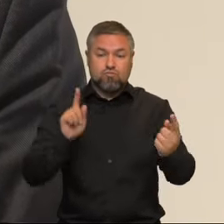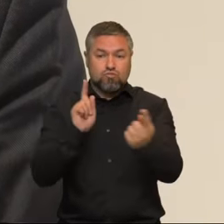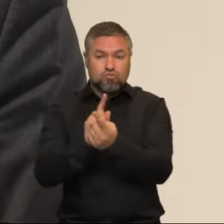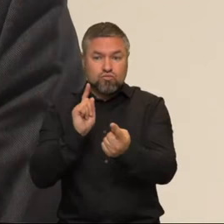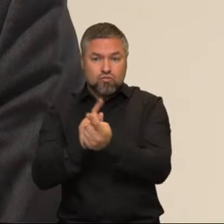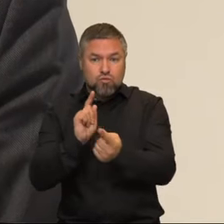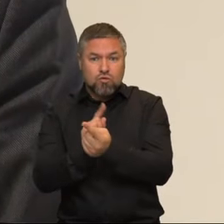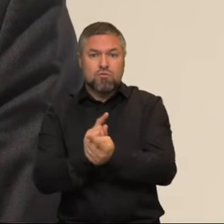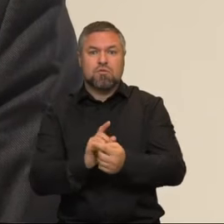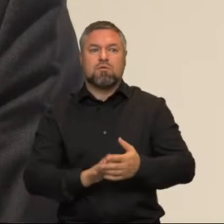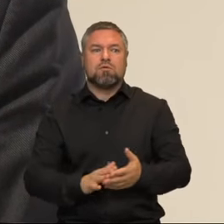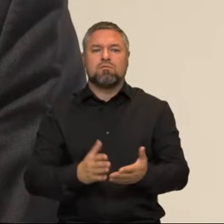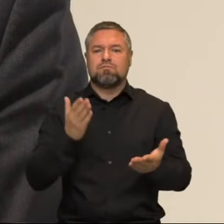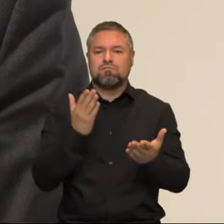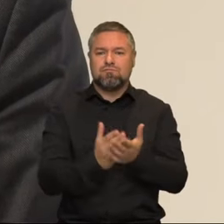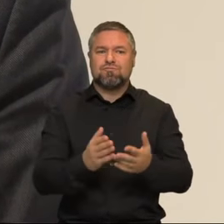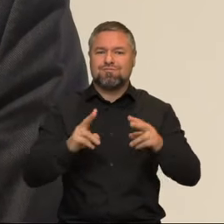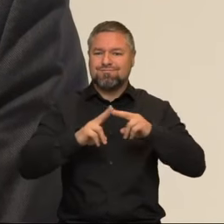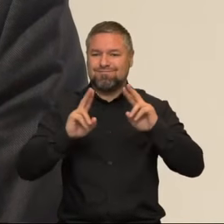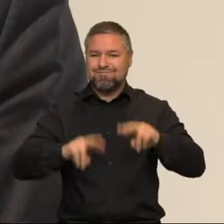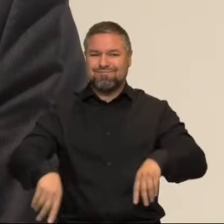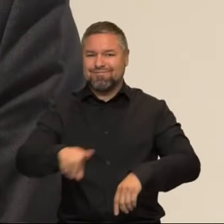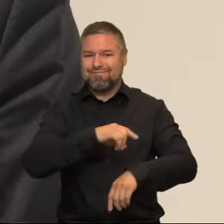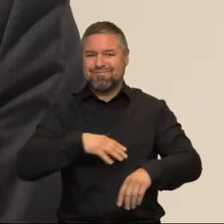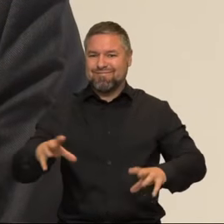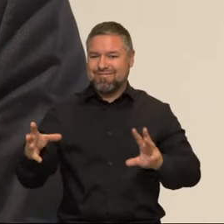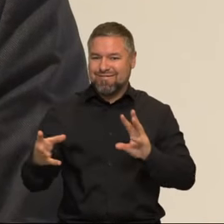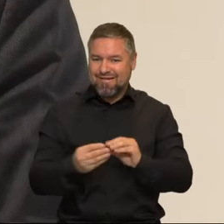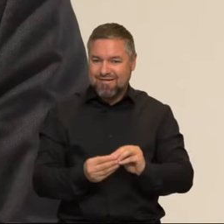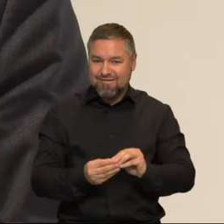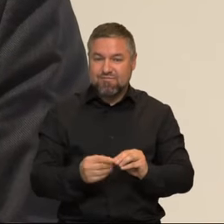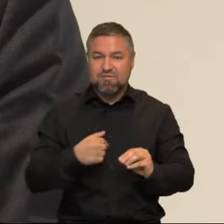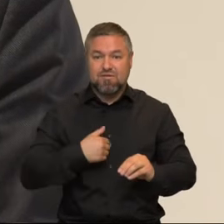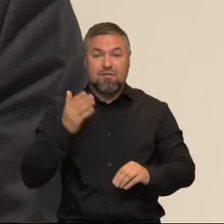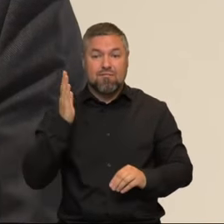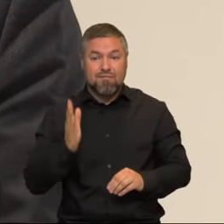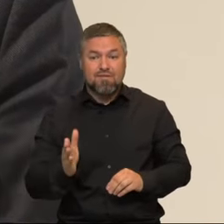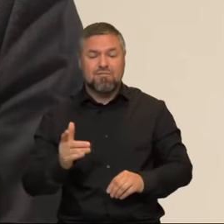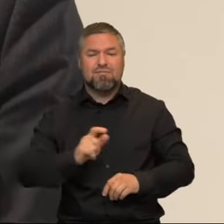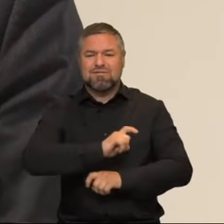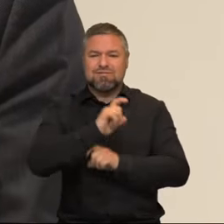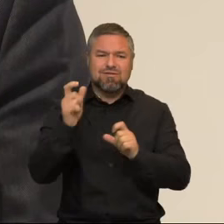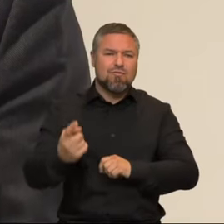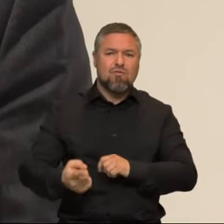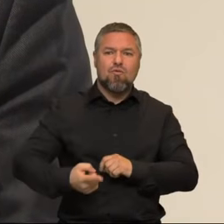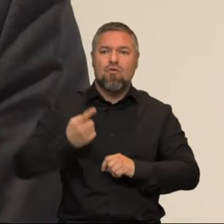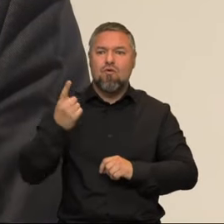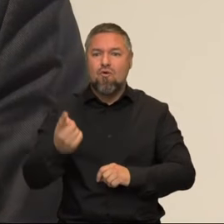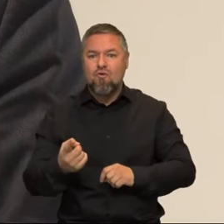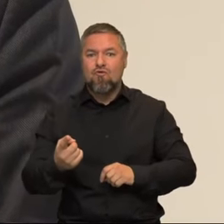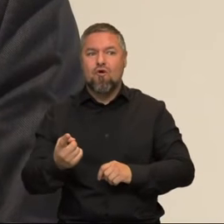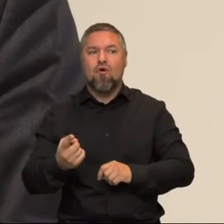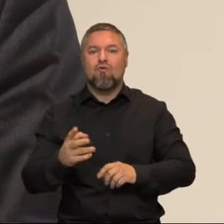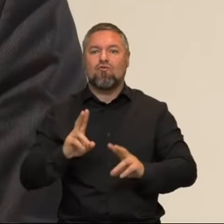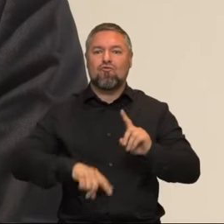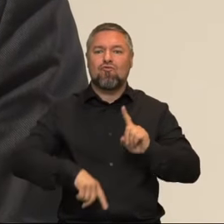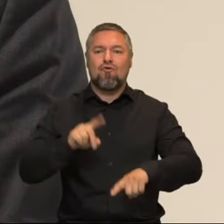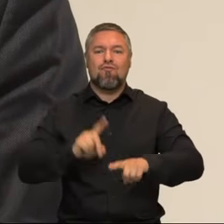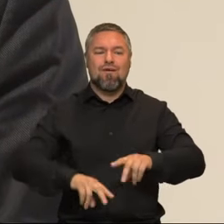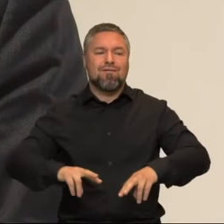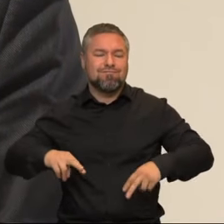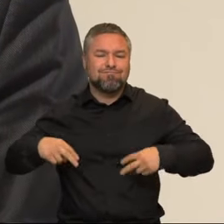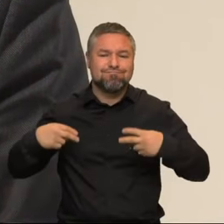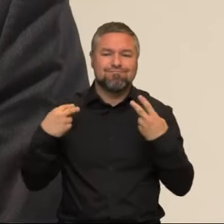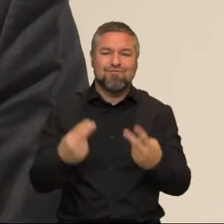się, no już zostanie z nami. Że będziemy mogli już cały rok akademicki normalnie wrócić